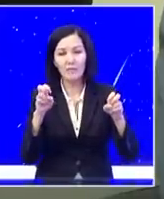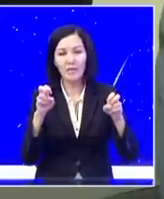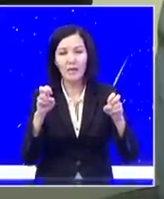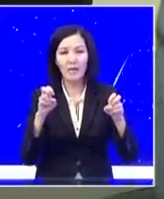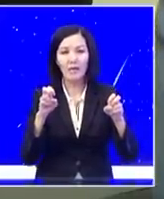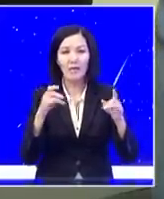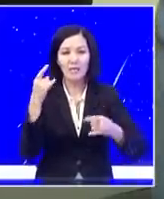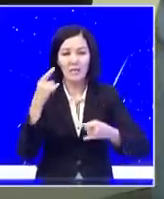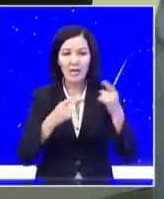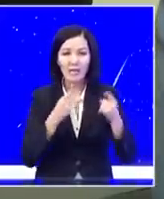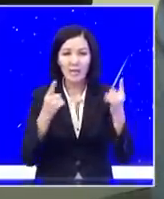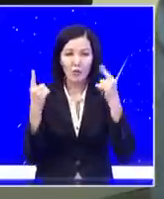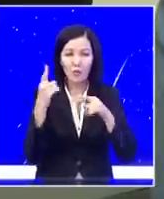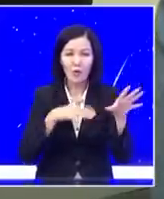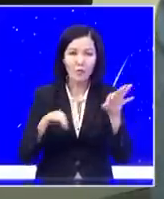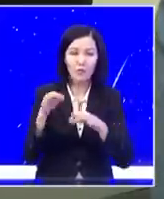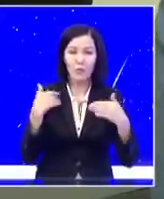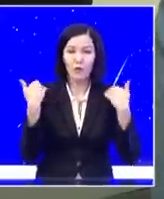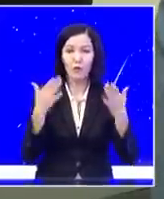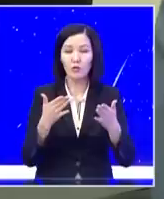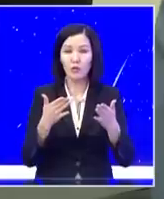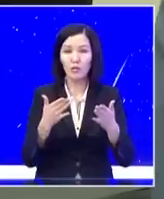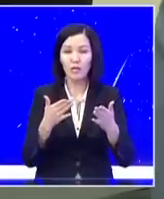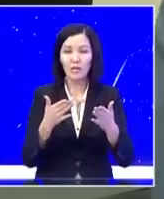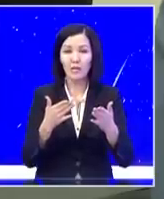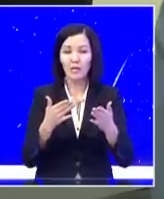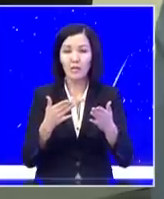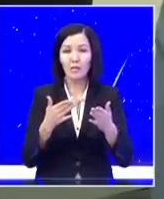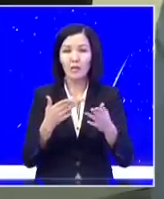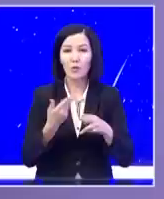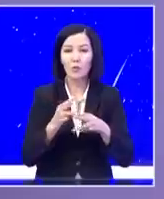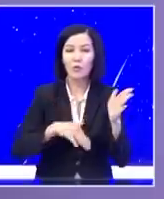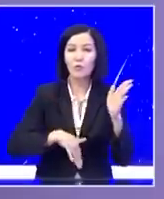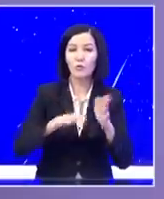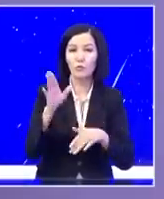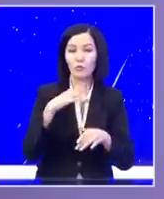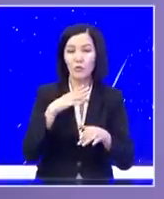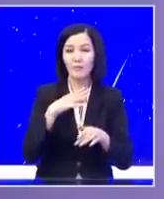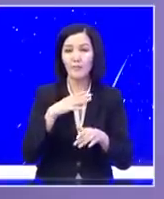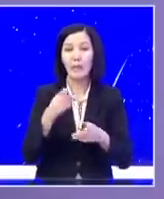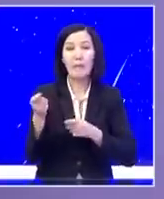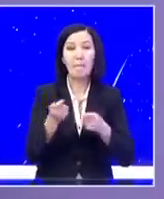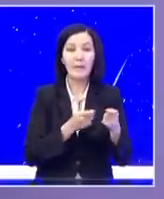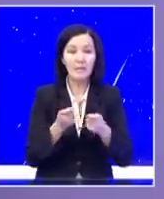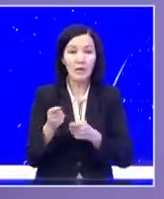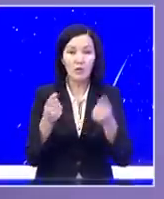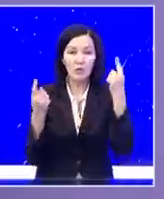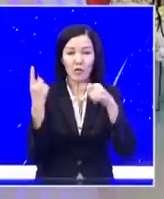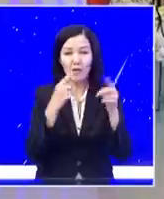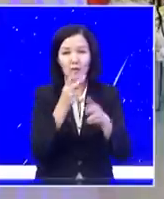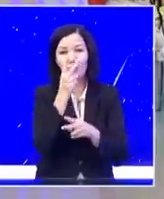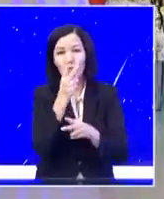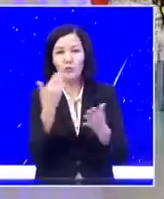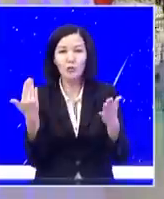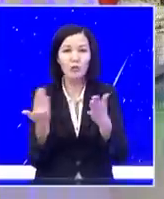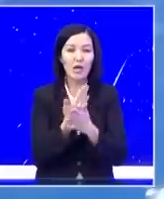Біз енді рейтинг қоламасақ та, сол хабарлардың рейтингтері өте жоғары болды. Басқару тәсілі, шығармашылық көзқарасы